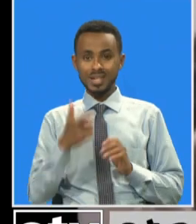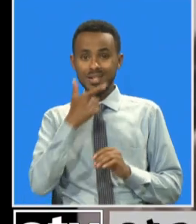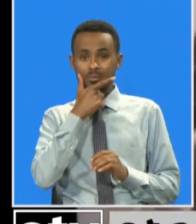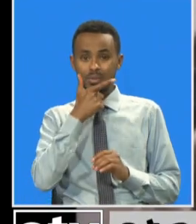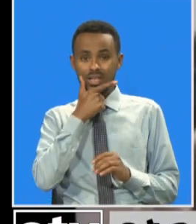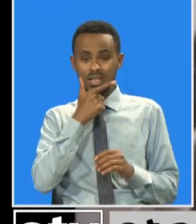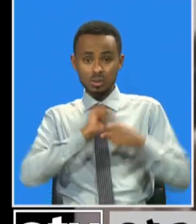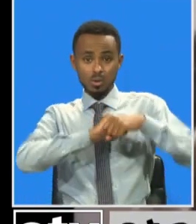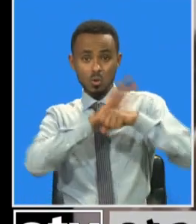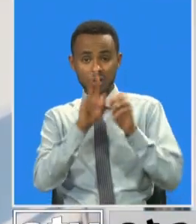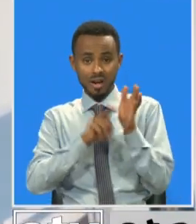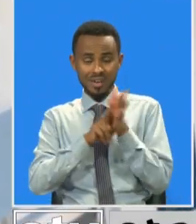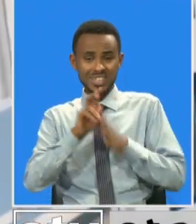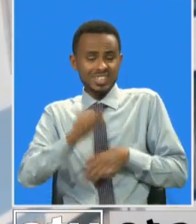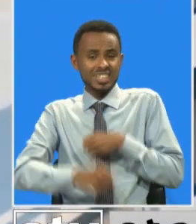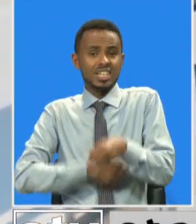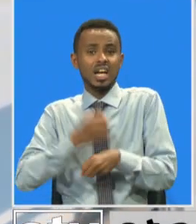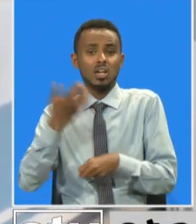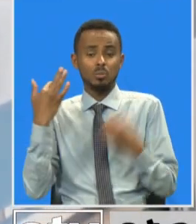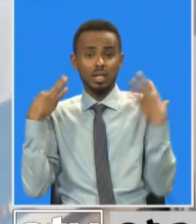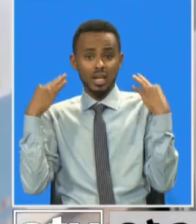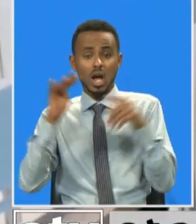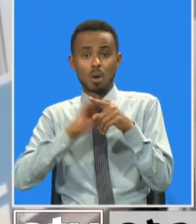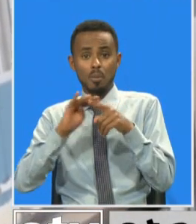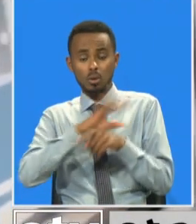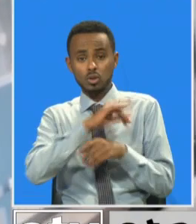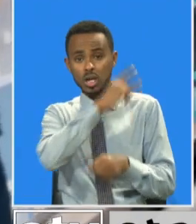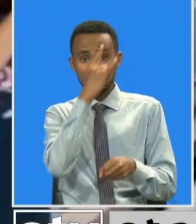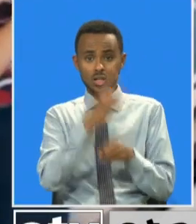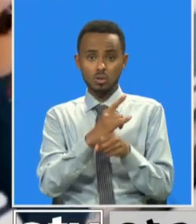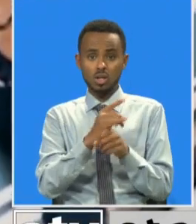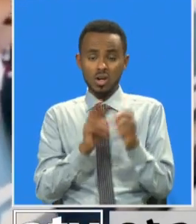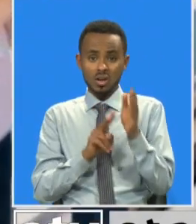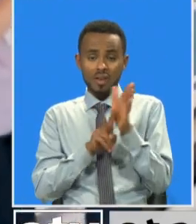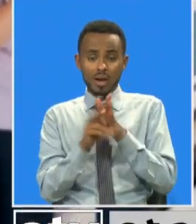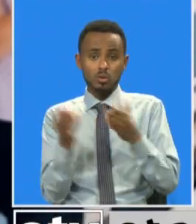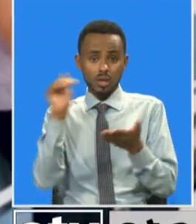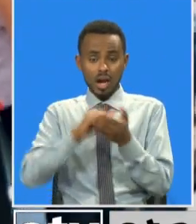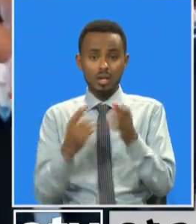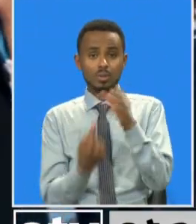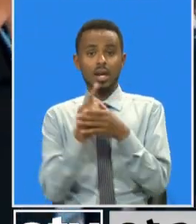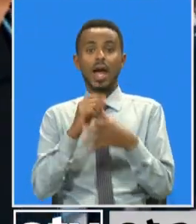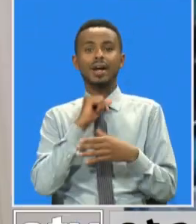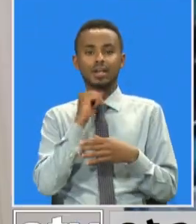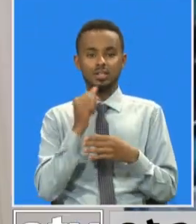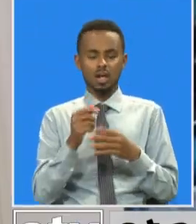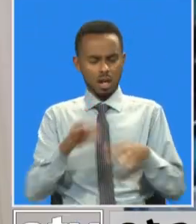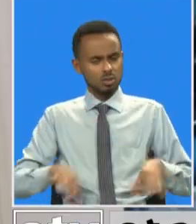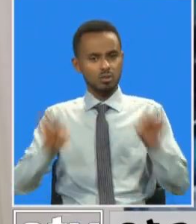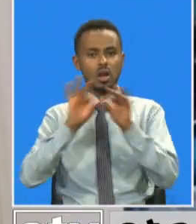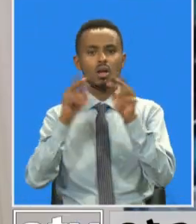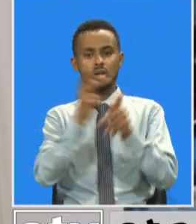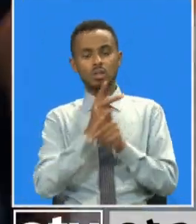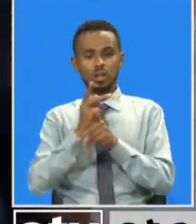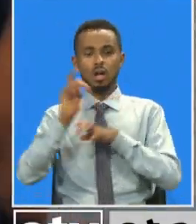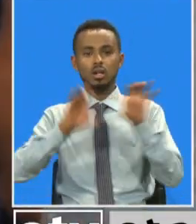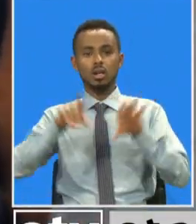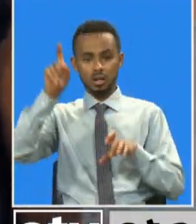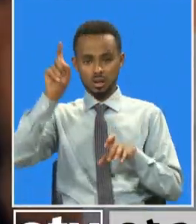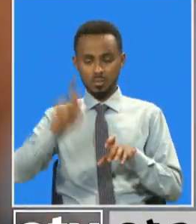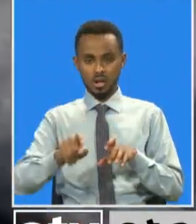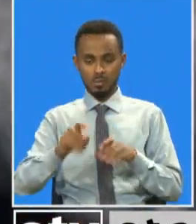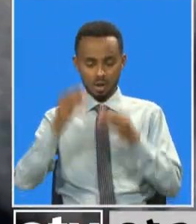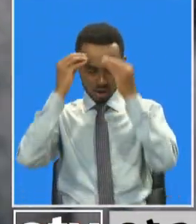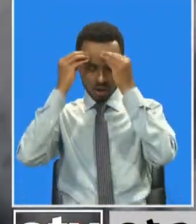በእንግሊዝ በኮሮና ቫይረስ ሲሰቃዩ የነበሩ የጤና ባለሙያዎችና ዜጎች ቫይረሱ ዳግም እንዳይገረሽ አስፈላጊው ጥንቃቄ ሊደረግ